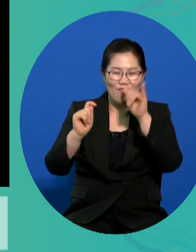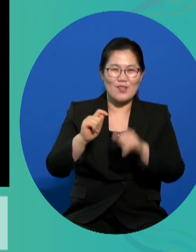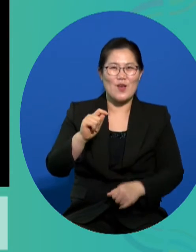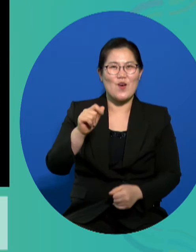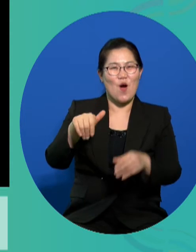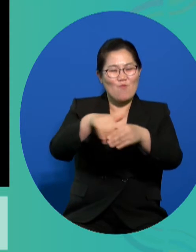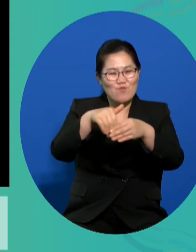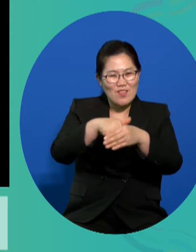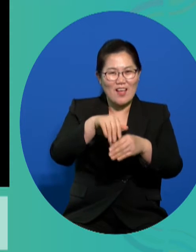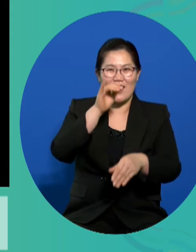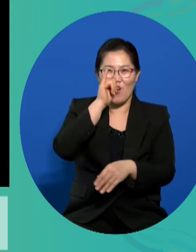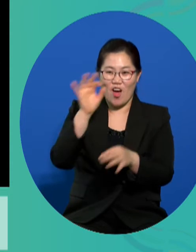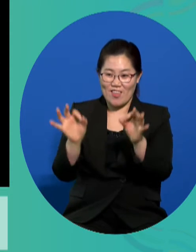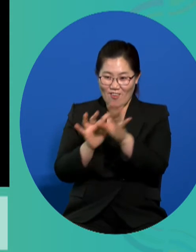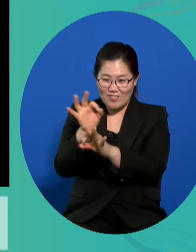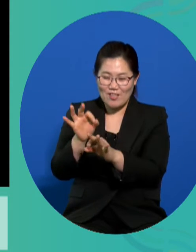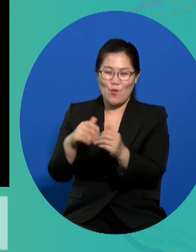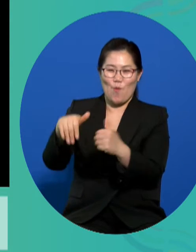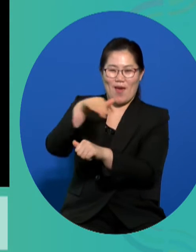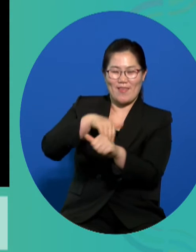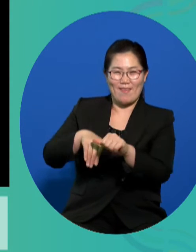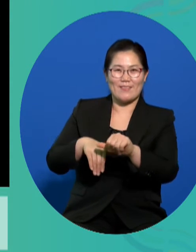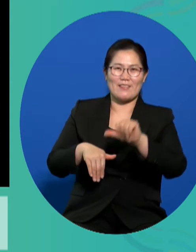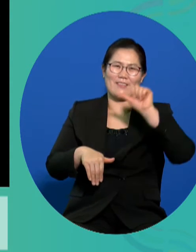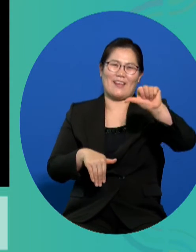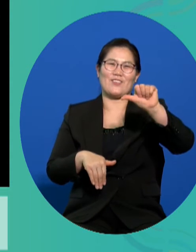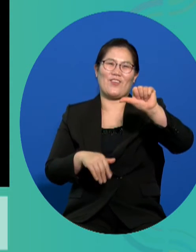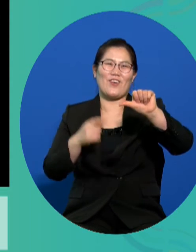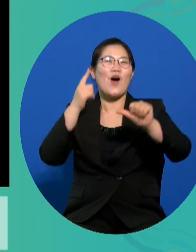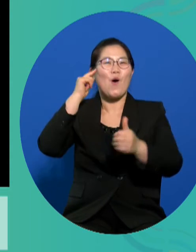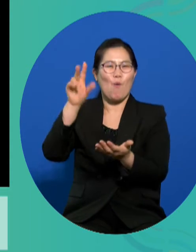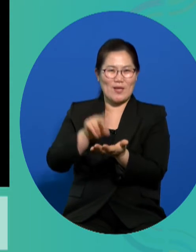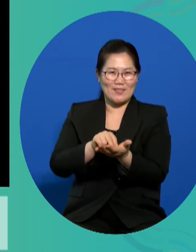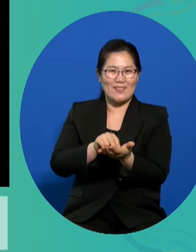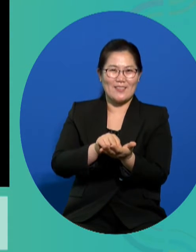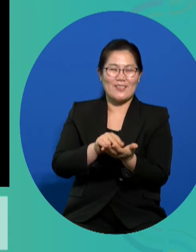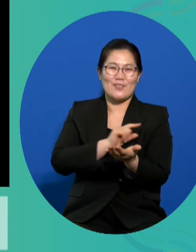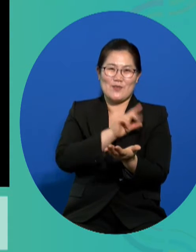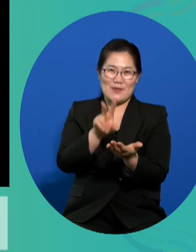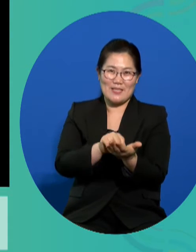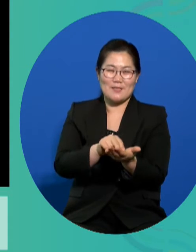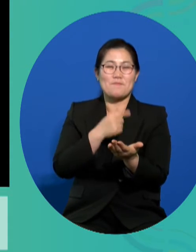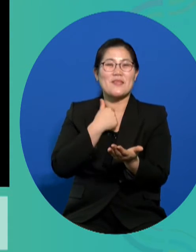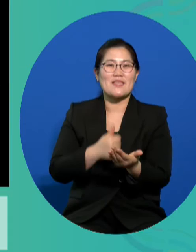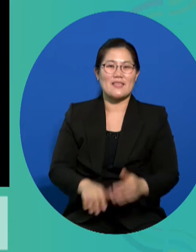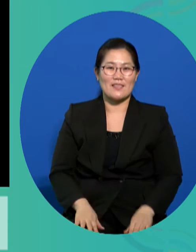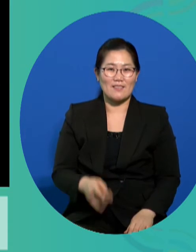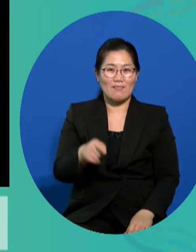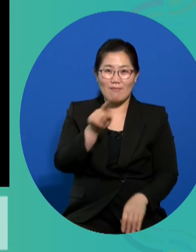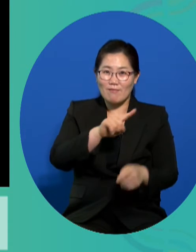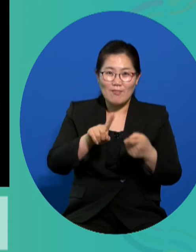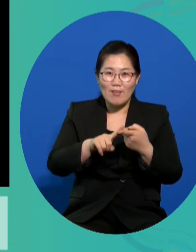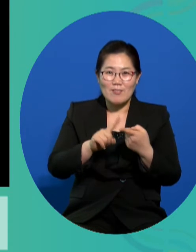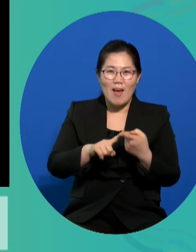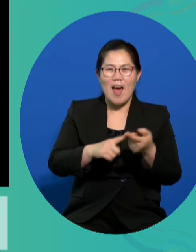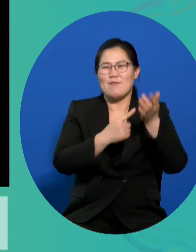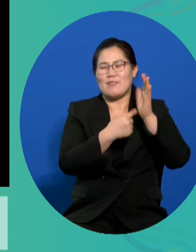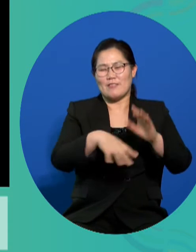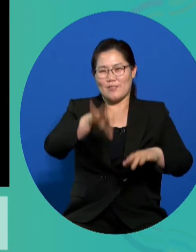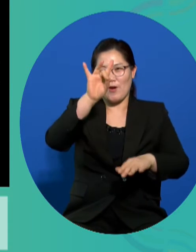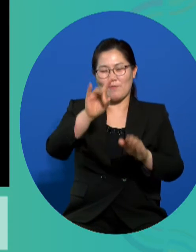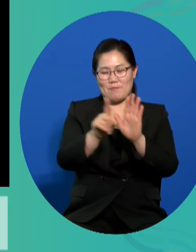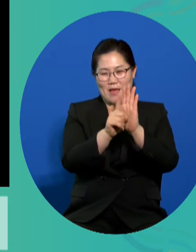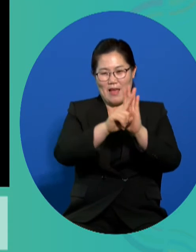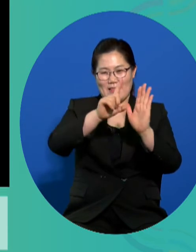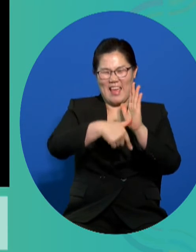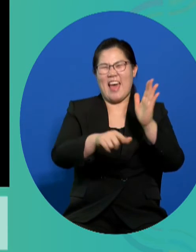거고요. 이런 5가지 측면에서는 과제가 정부에서 주어졌는데 거기에 대한 평가가 없어요. 아무것도 없습니다. 사실 솔직히